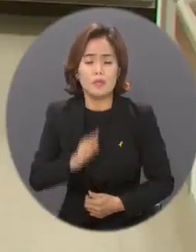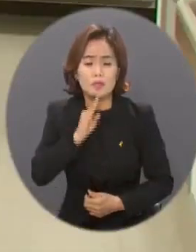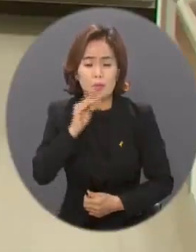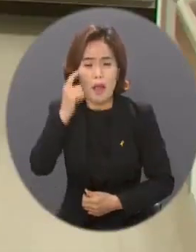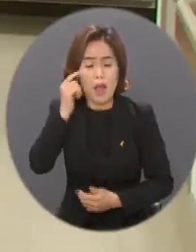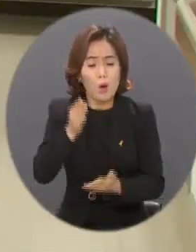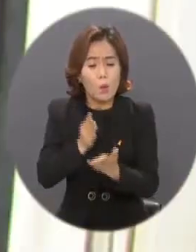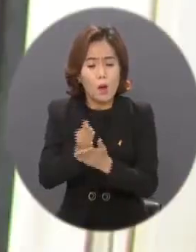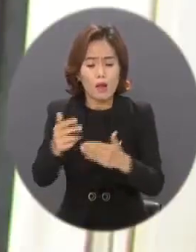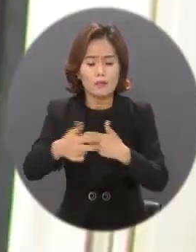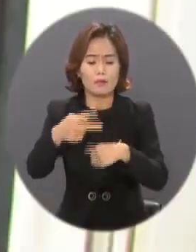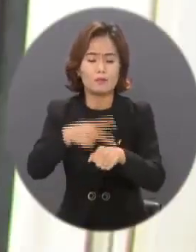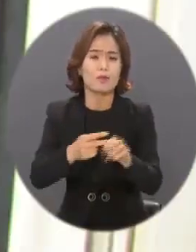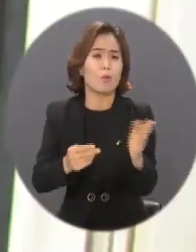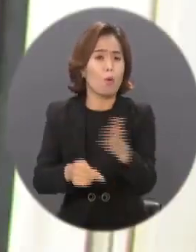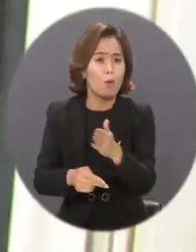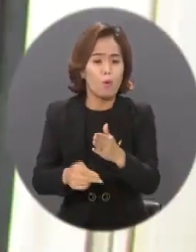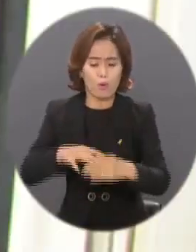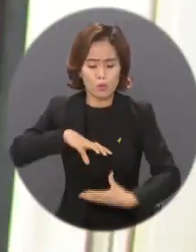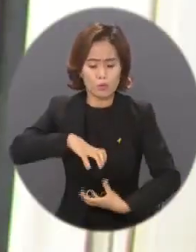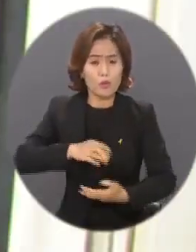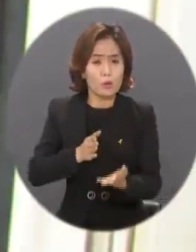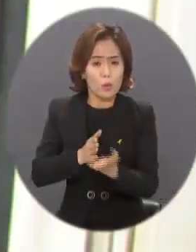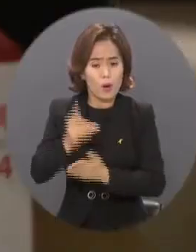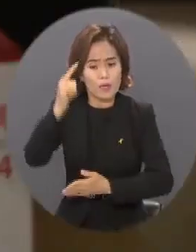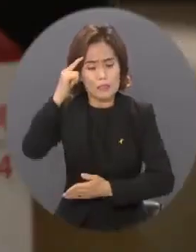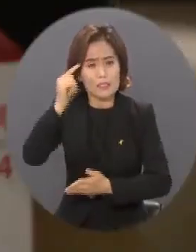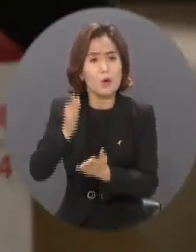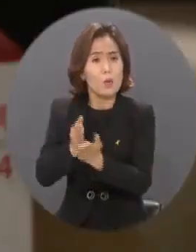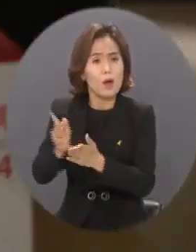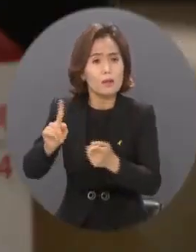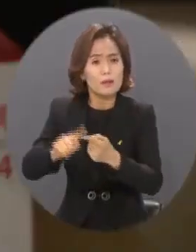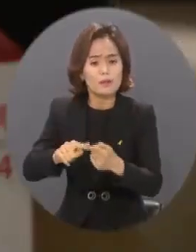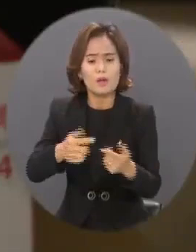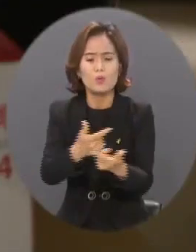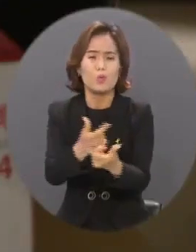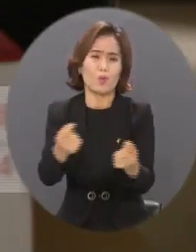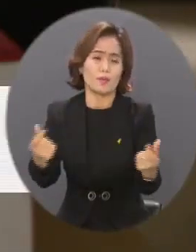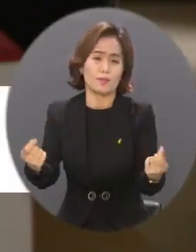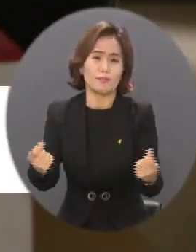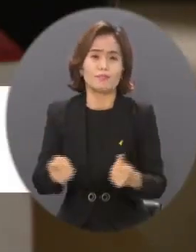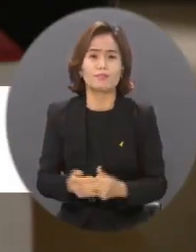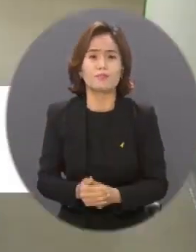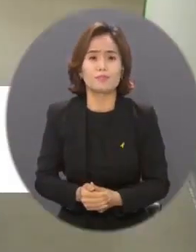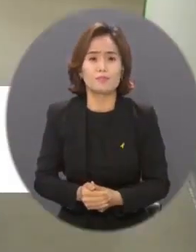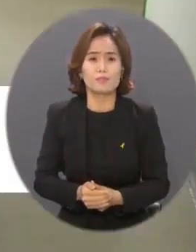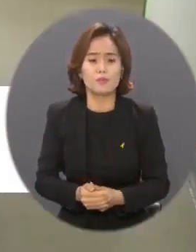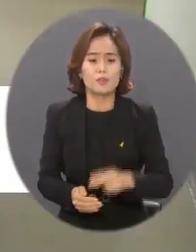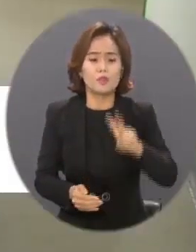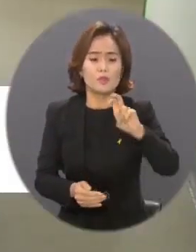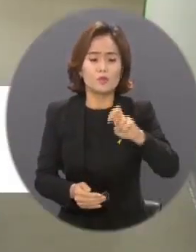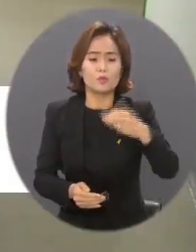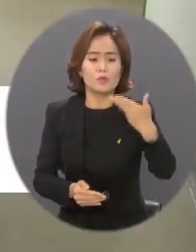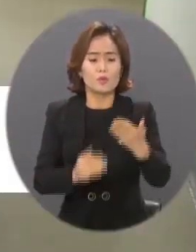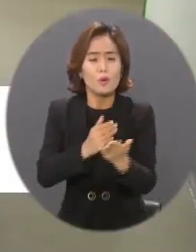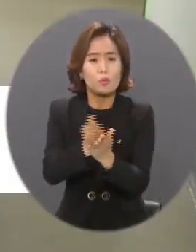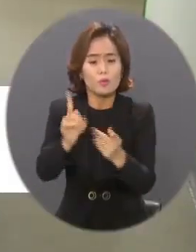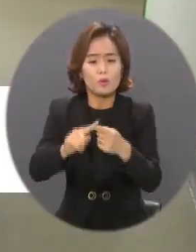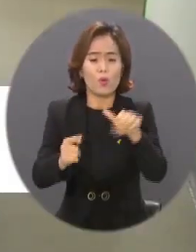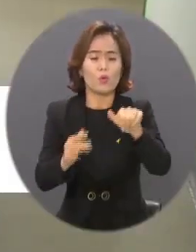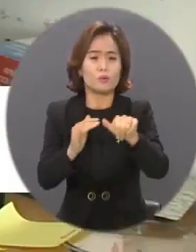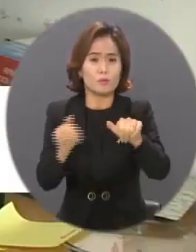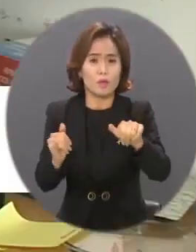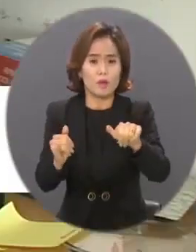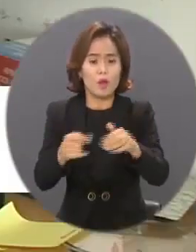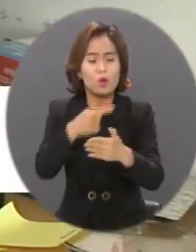실제 안과에는 의사가 한 명도 없고 소화기내과, 신경외과 등도 사정은 마찬가지입니다. 28개 진료 과목의 의사는 50여